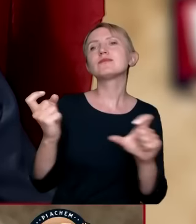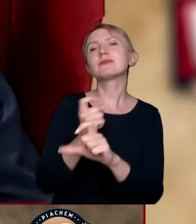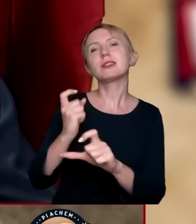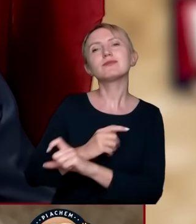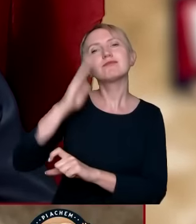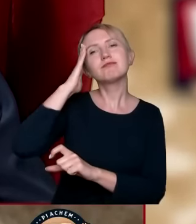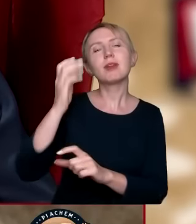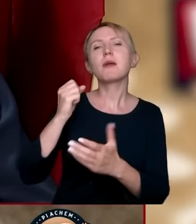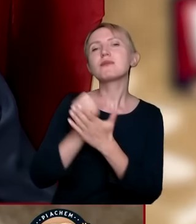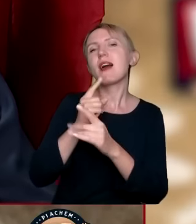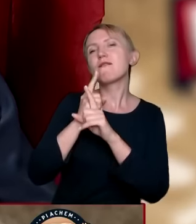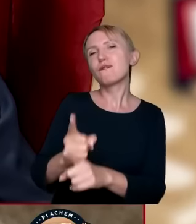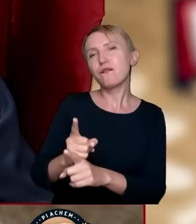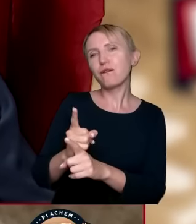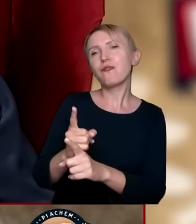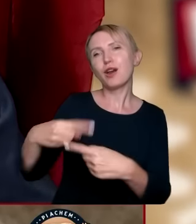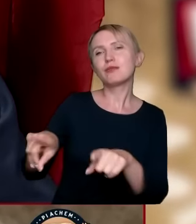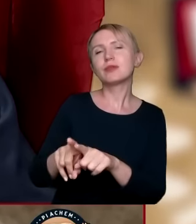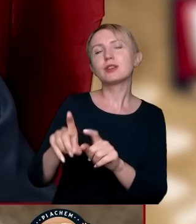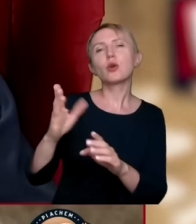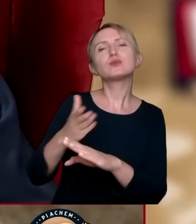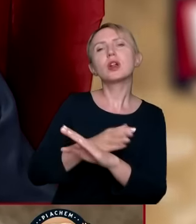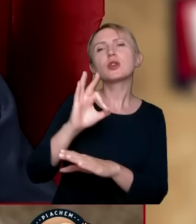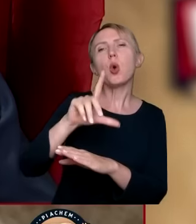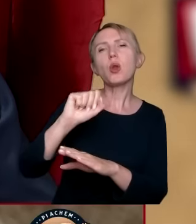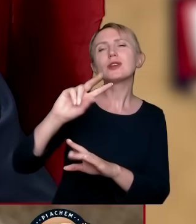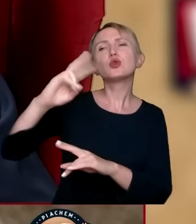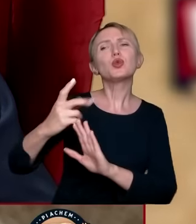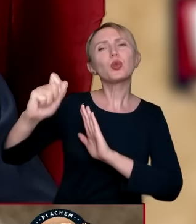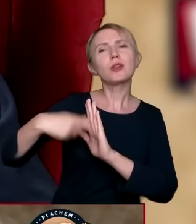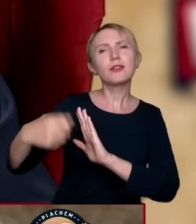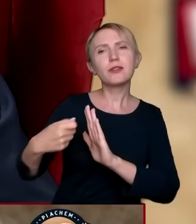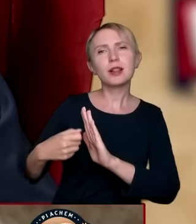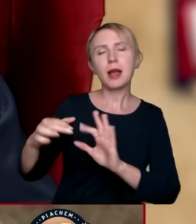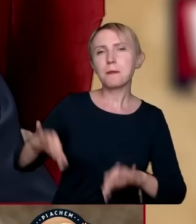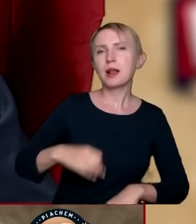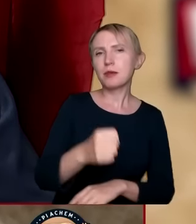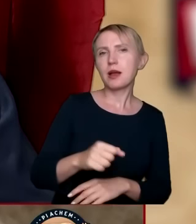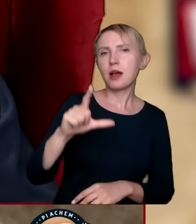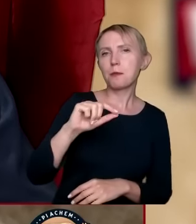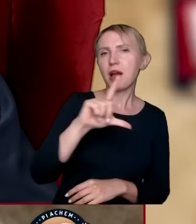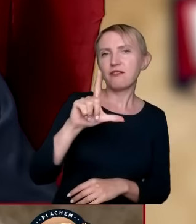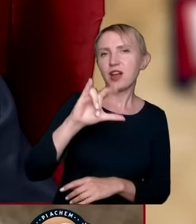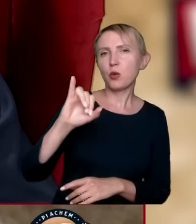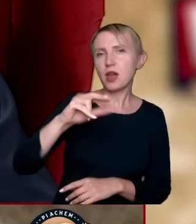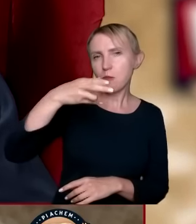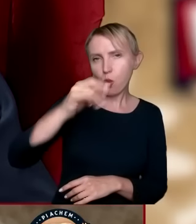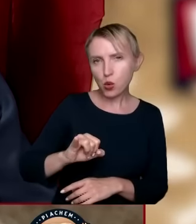praworządności. Może zanim Ola skomentuje jeszcze jeden materiał, pan poseł Paweł Jabłoński,